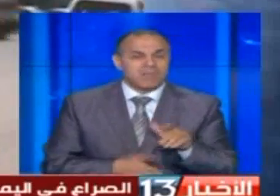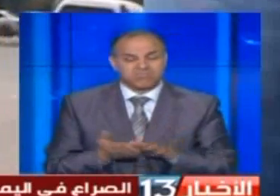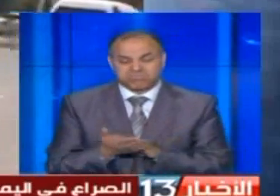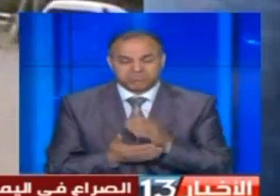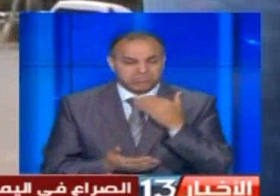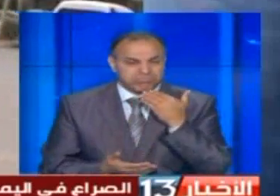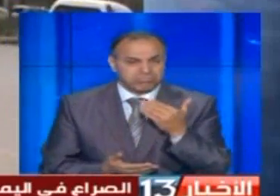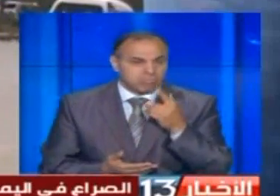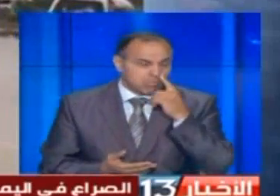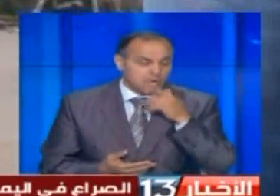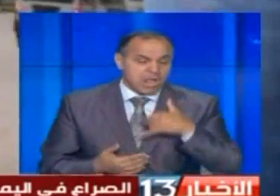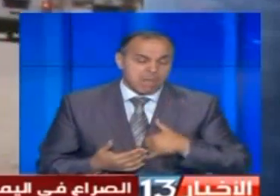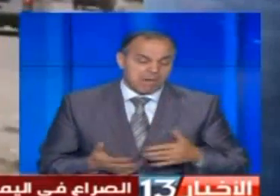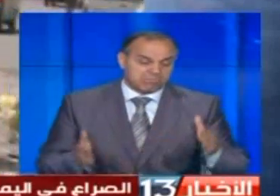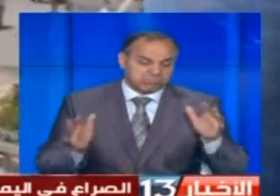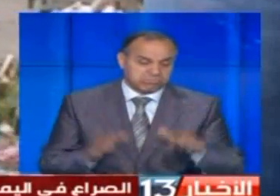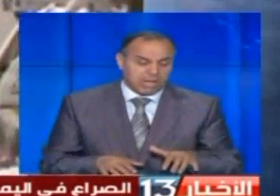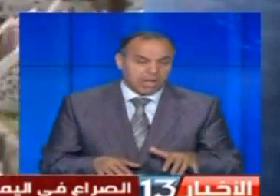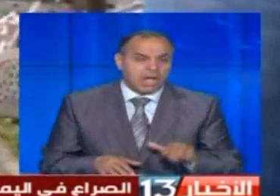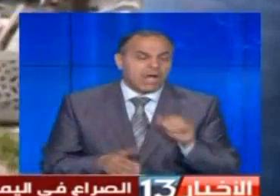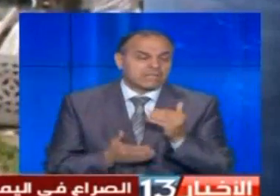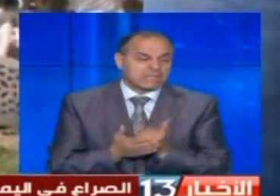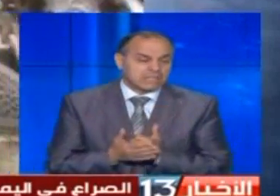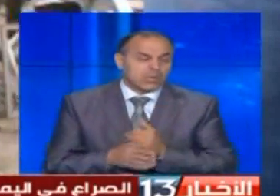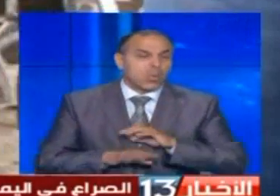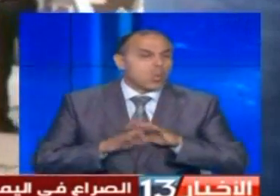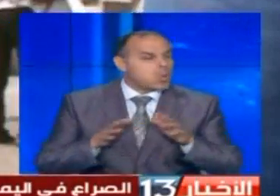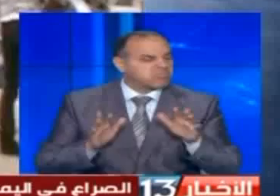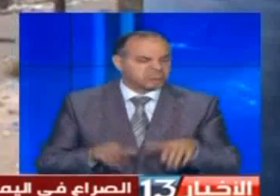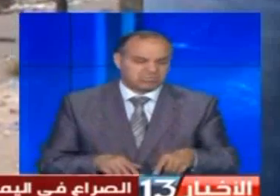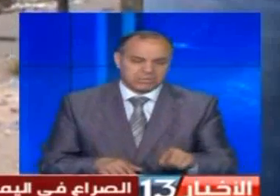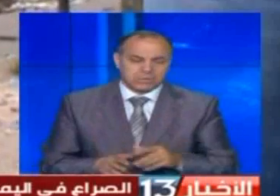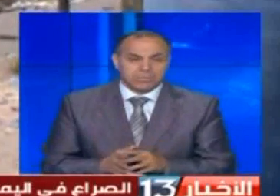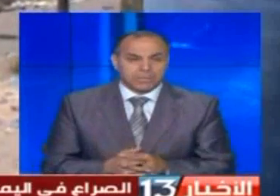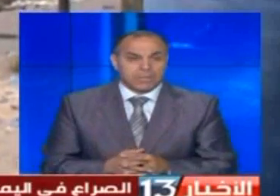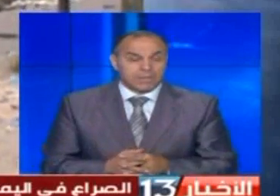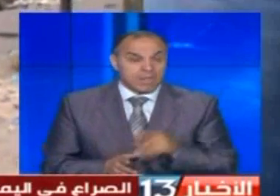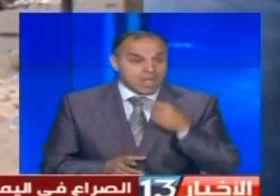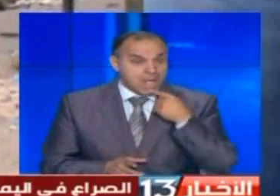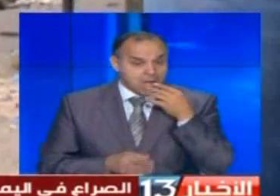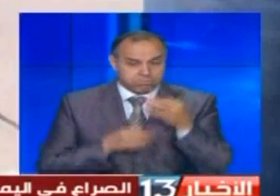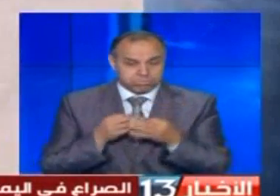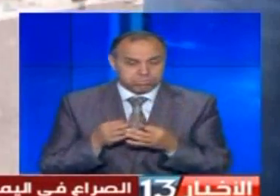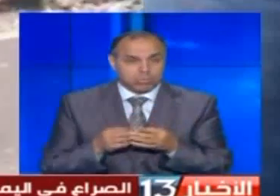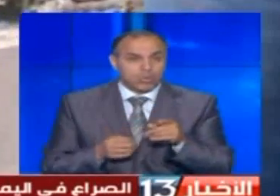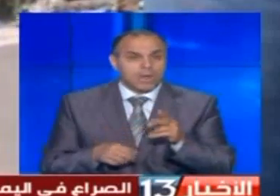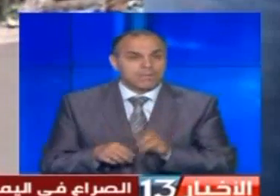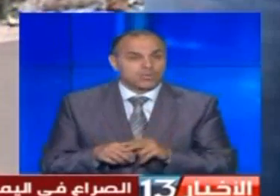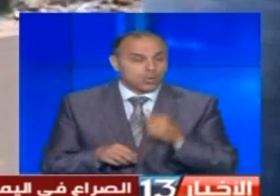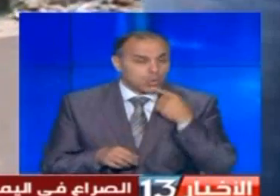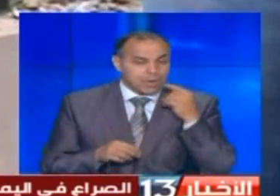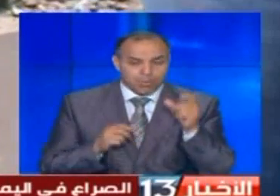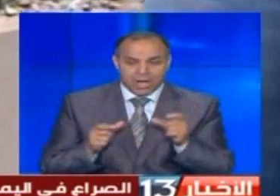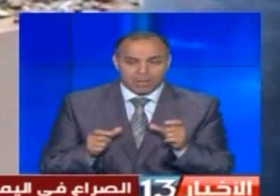يتجه نحو الانهيار التام اجتماعيا واقتصاديا ومؤسساتيا. وقد عكست تصريحات أوبراين وفق بعض